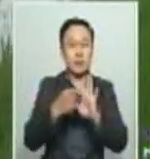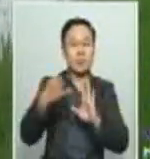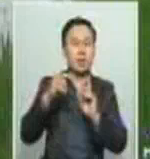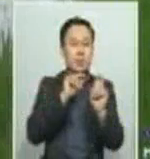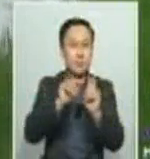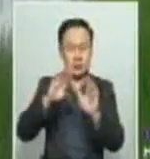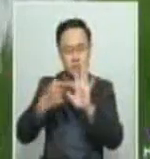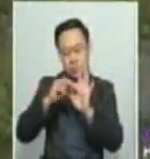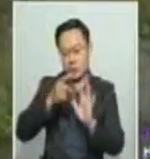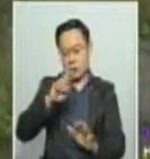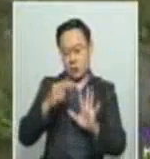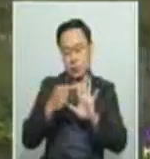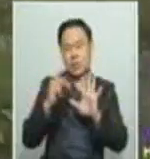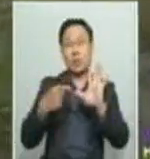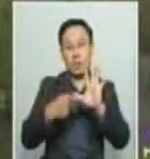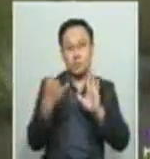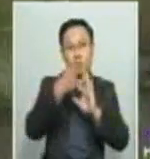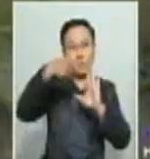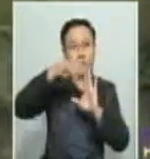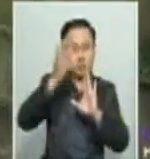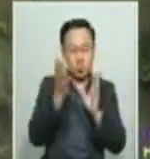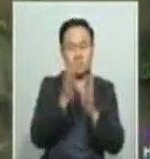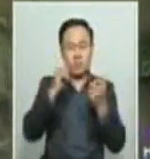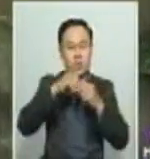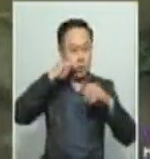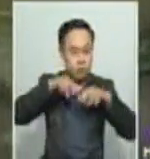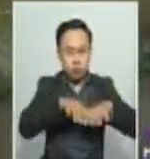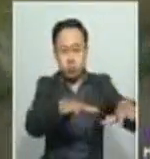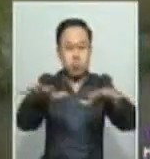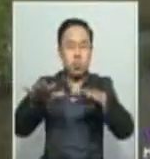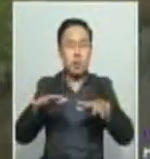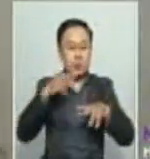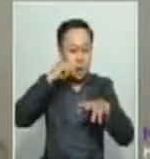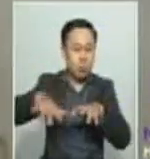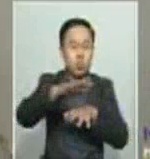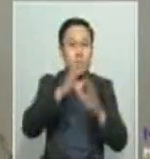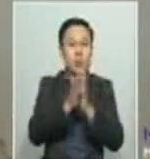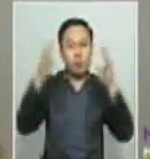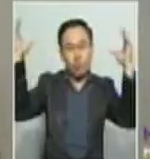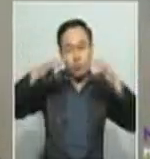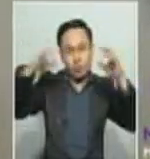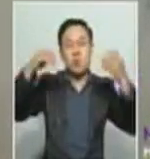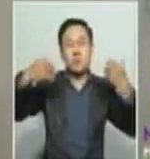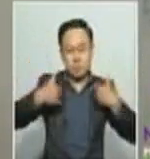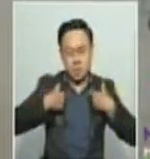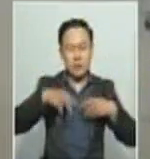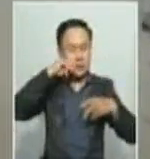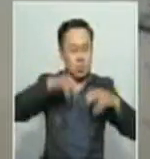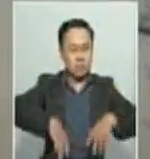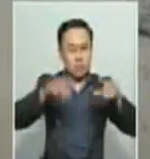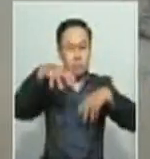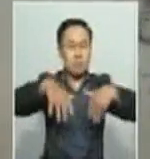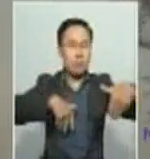กยังมีประชาชนที่รับผลกระทบเป็นวงกว้างเพราะว่าฝนตกหนักต่อเนื่องนะคะทางเจ้าหน้าที่ต้องนำเรือท้องแบนออกช่วยเหลือ